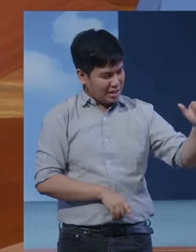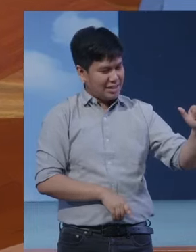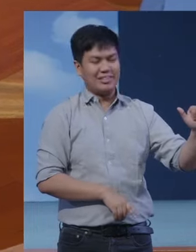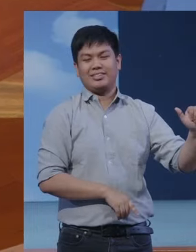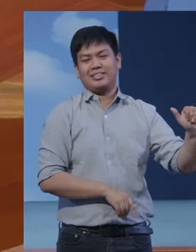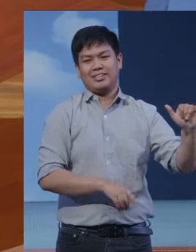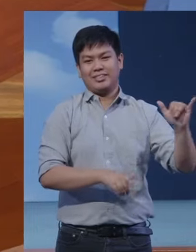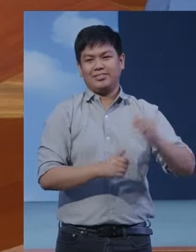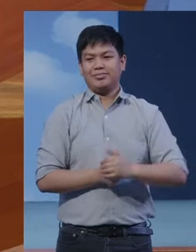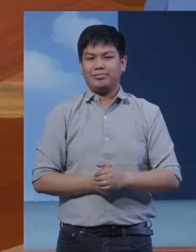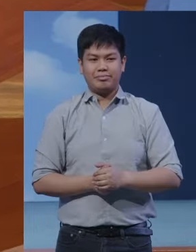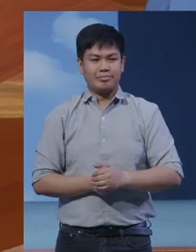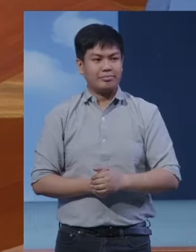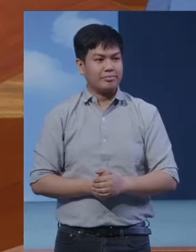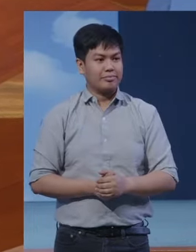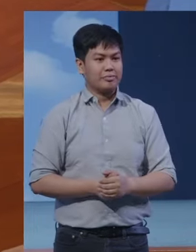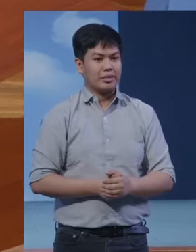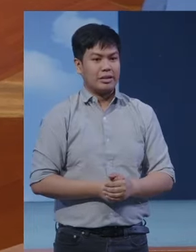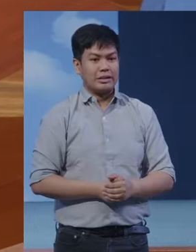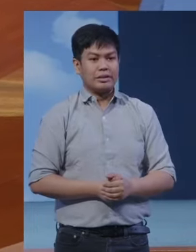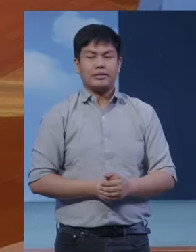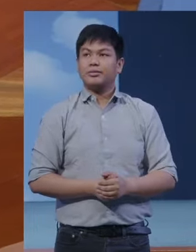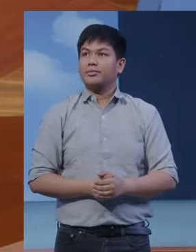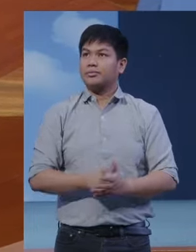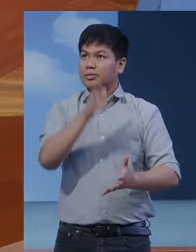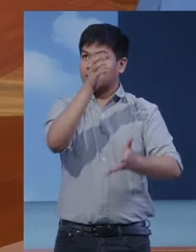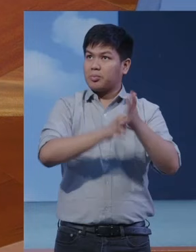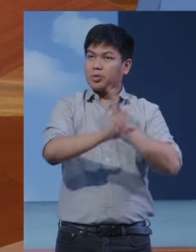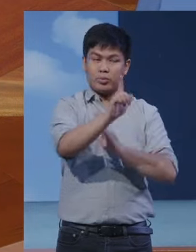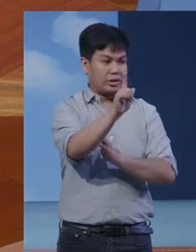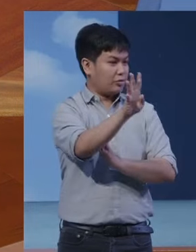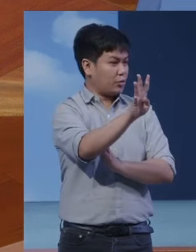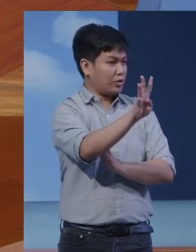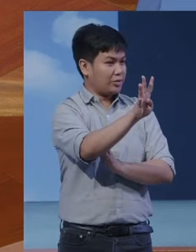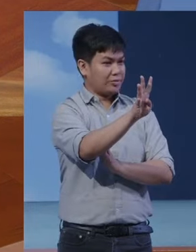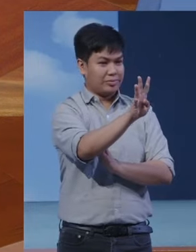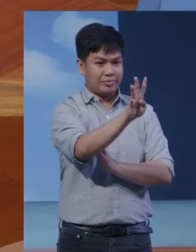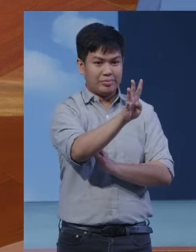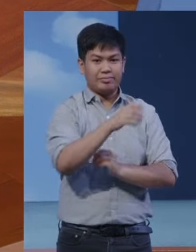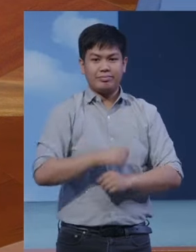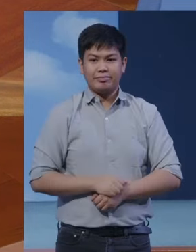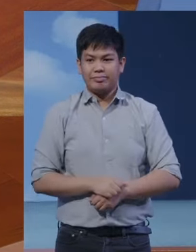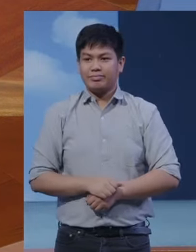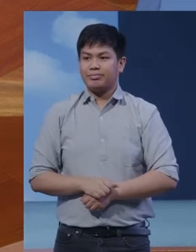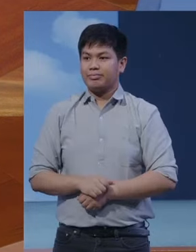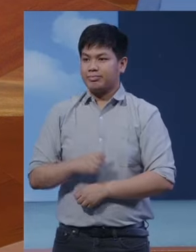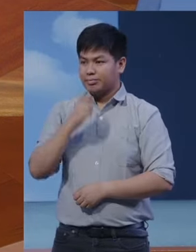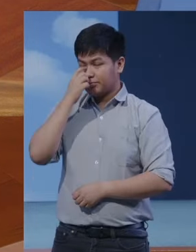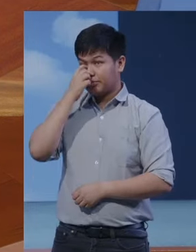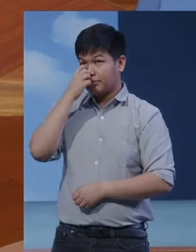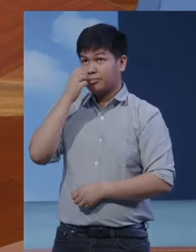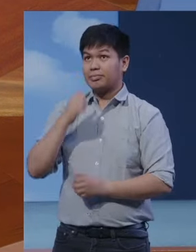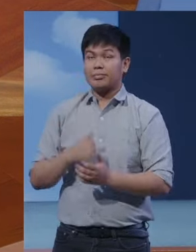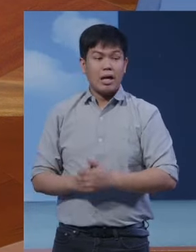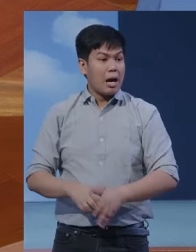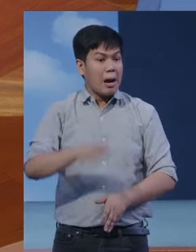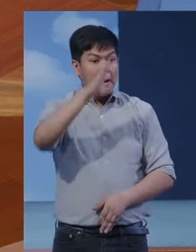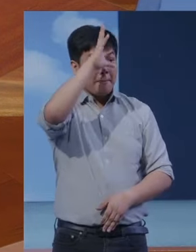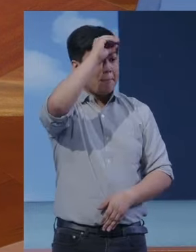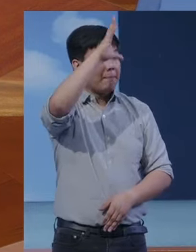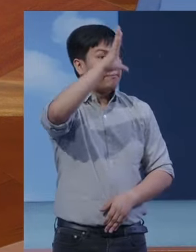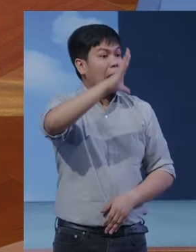upuan niyo yan Deuteronomy 24 When a Man Takes A